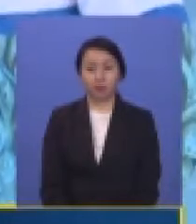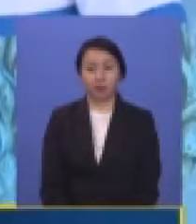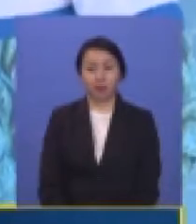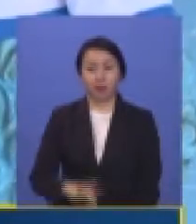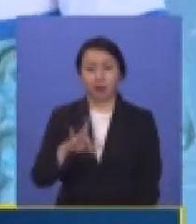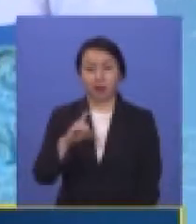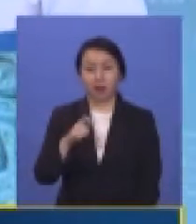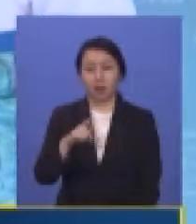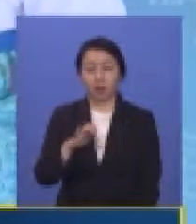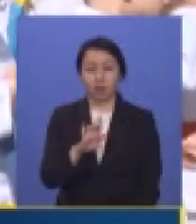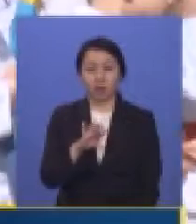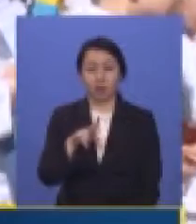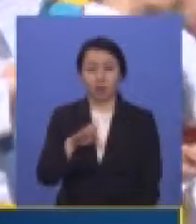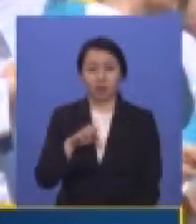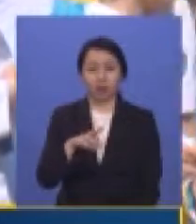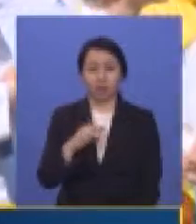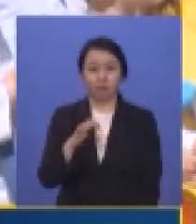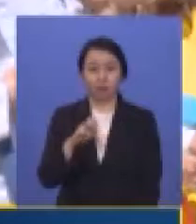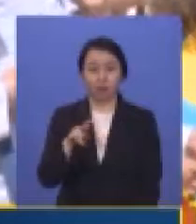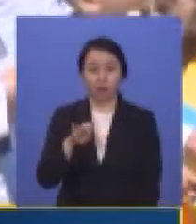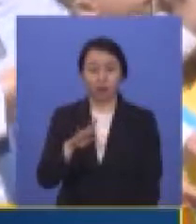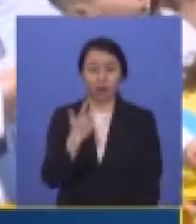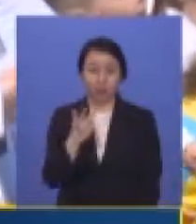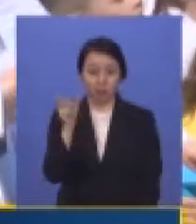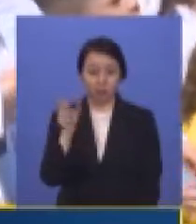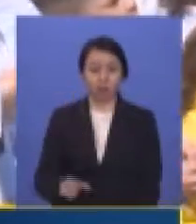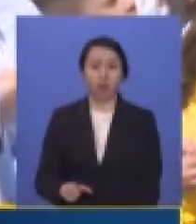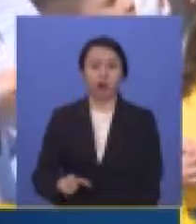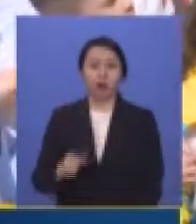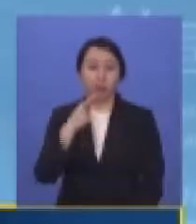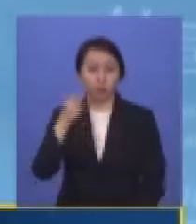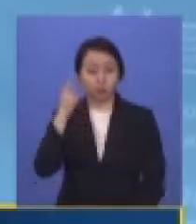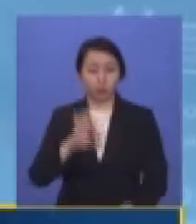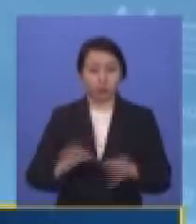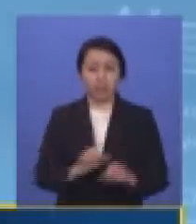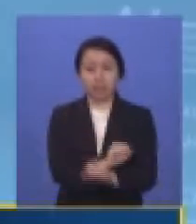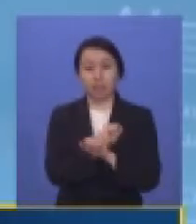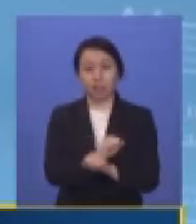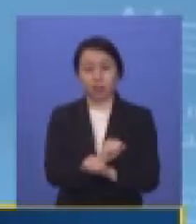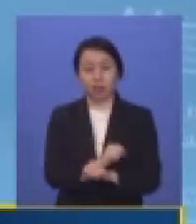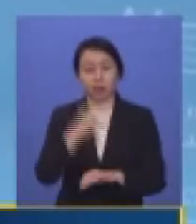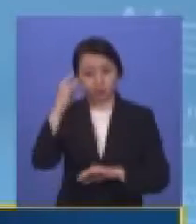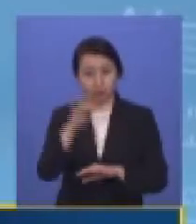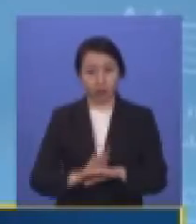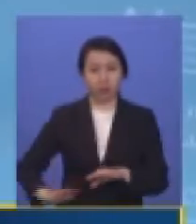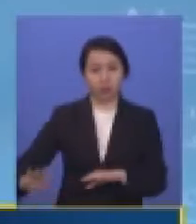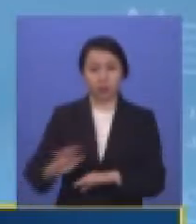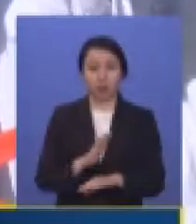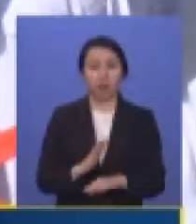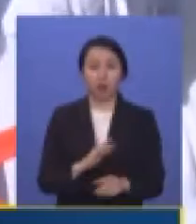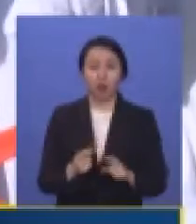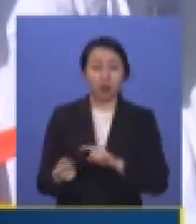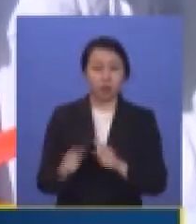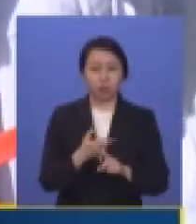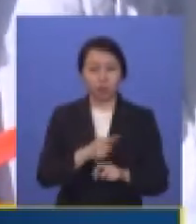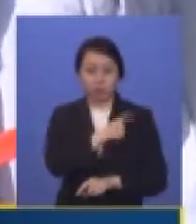Рахат Табулов, Владимир Бекер и Фархат Кыстаубаев. Эти трое ребят на сурдолимпийских играх отстаивали не только честь Казахстана, но и нашего региона. Конкуренция